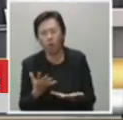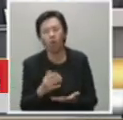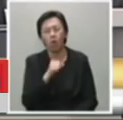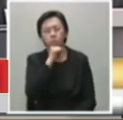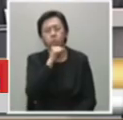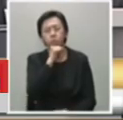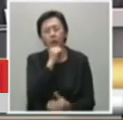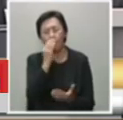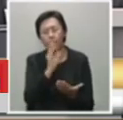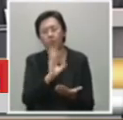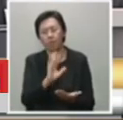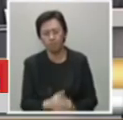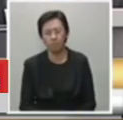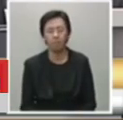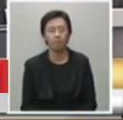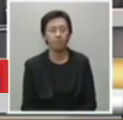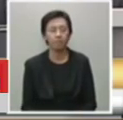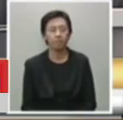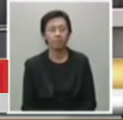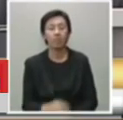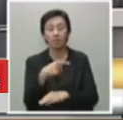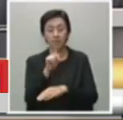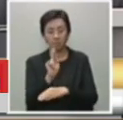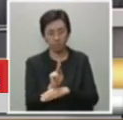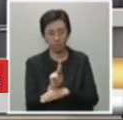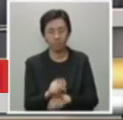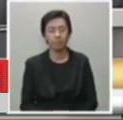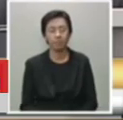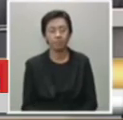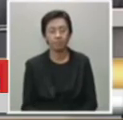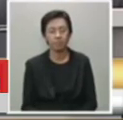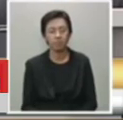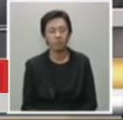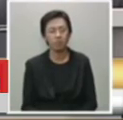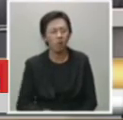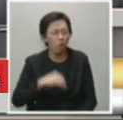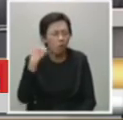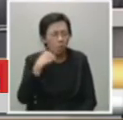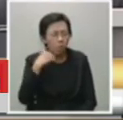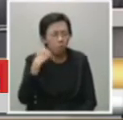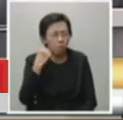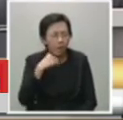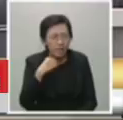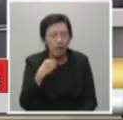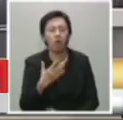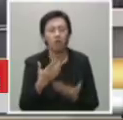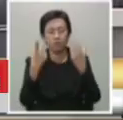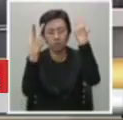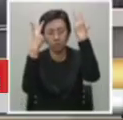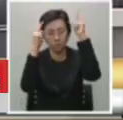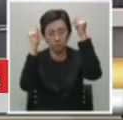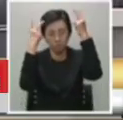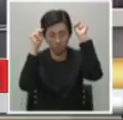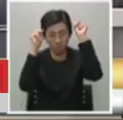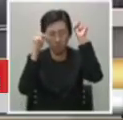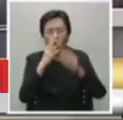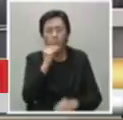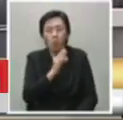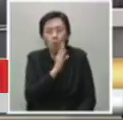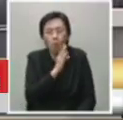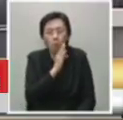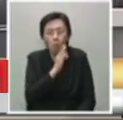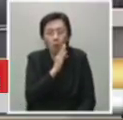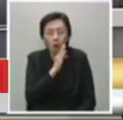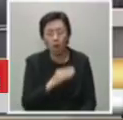ยอะแล้วท่านประธานที่เคารพครับหลายครั้งเนี่ย ท่านนายกรัฐมนตรีเนี่ยนะครับพูดโกหกโดย